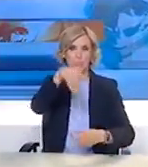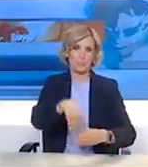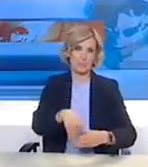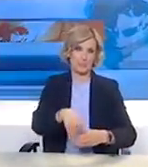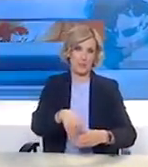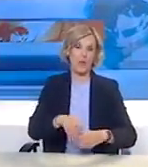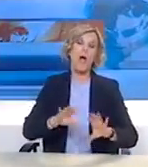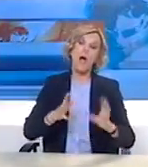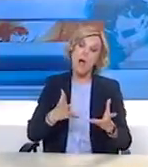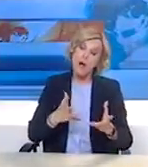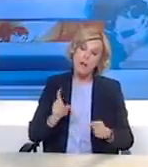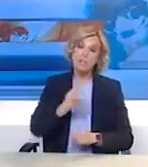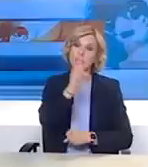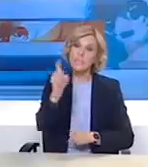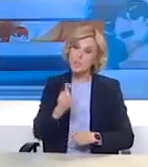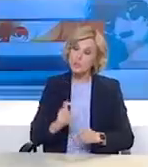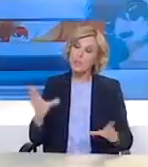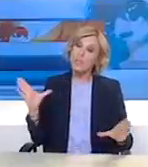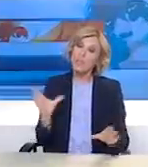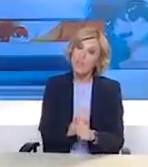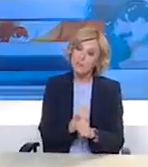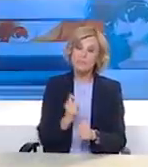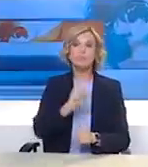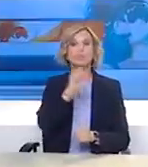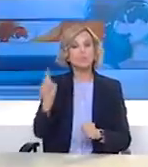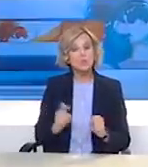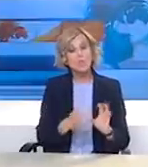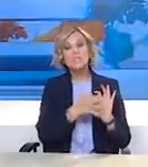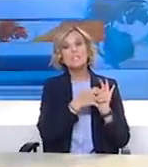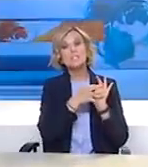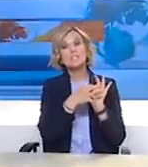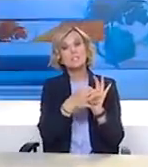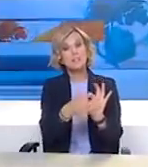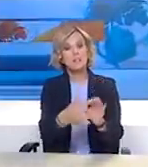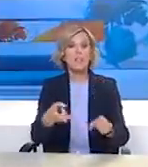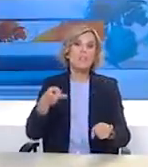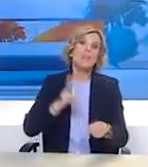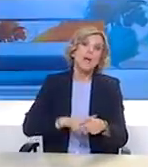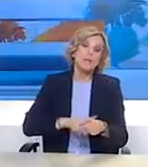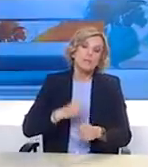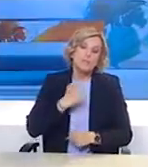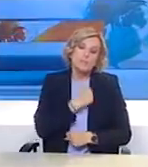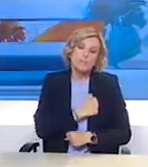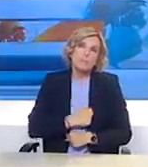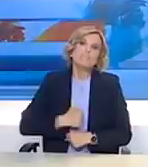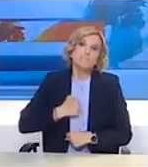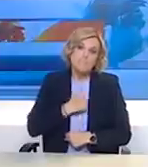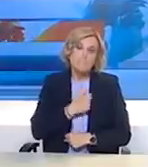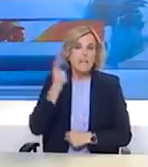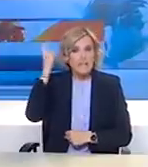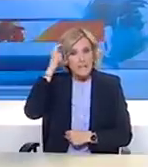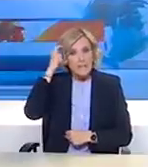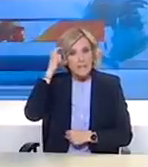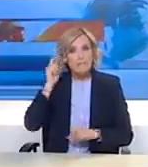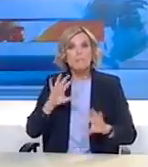Η ζωή όμως κερδίζει και συνεχίζεται. Οι θάνατοι είναι μια τραγική υπόμνηση τι μπορεί να πάθει